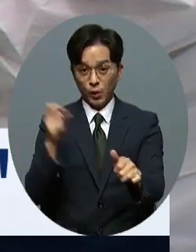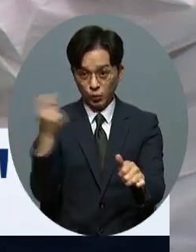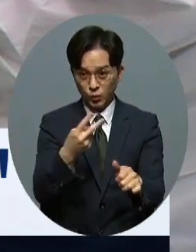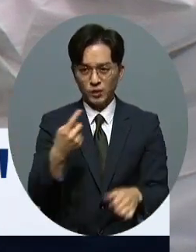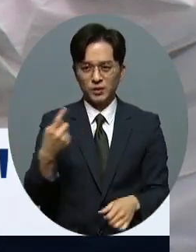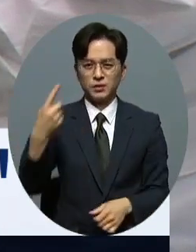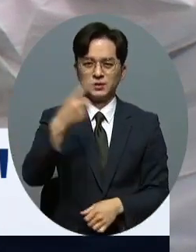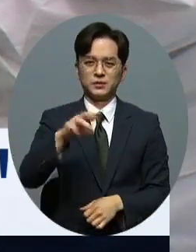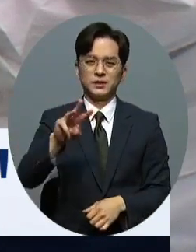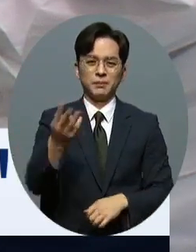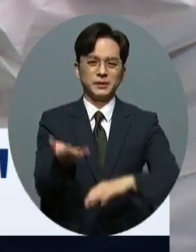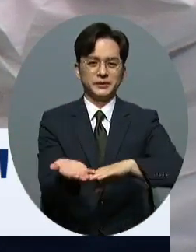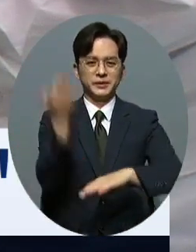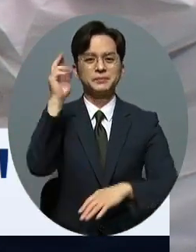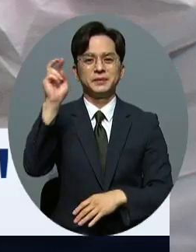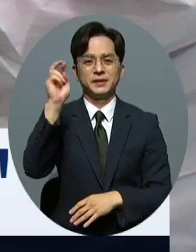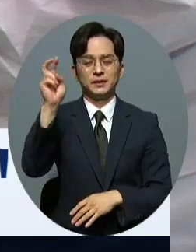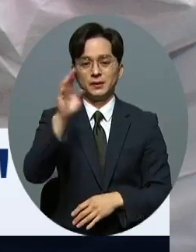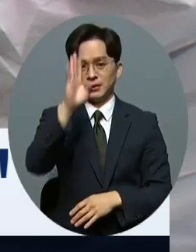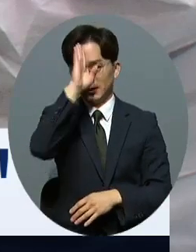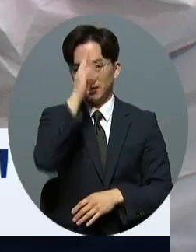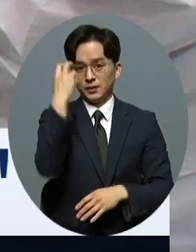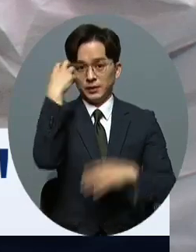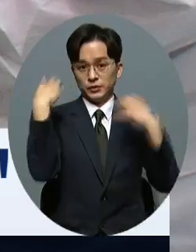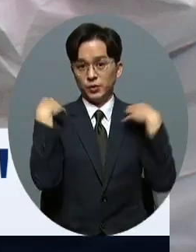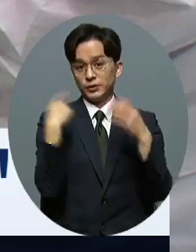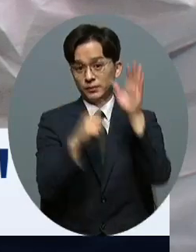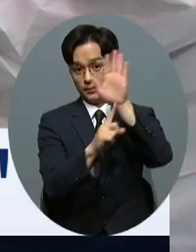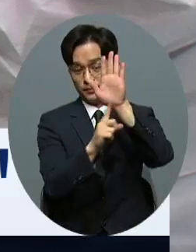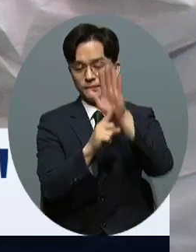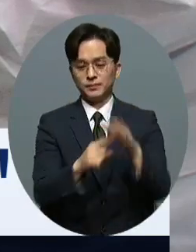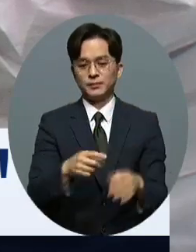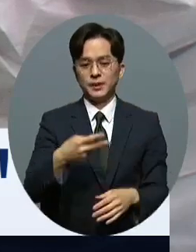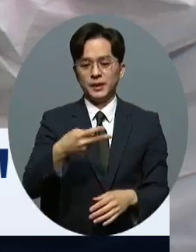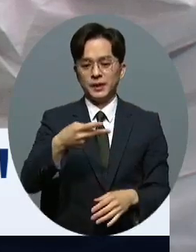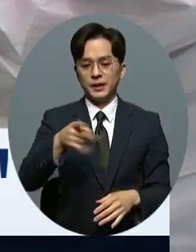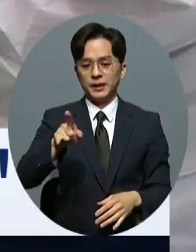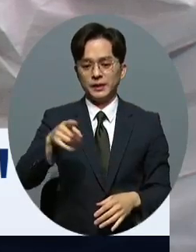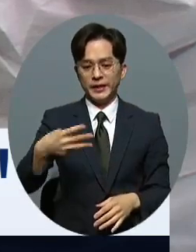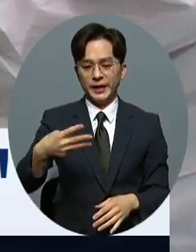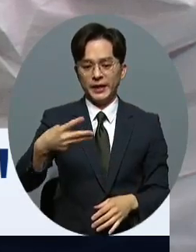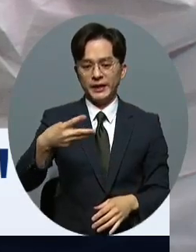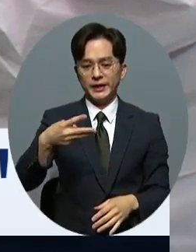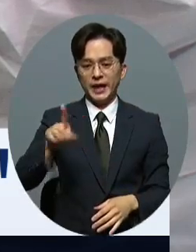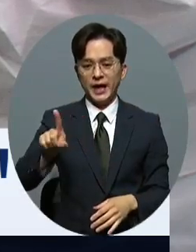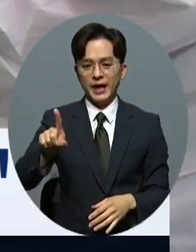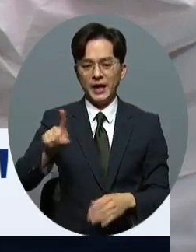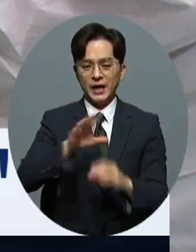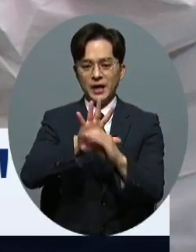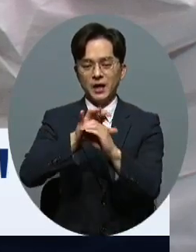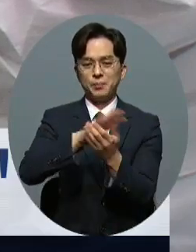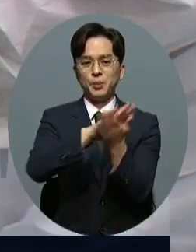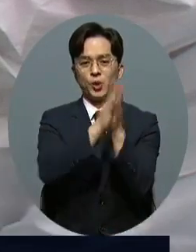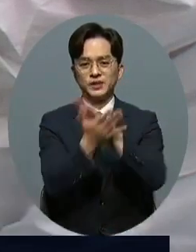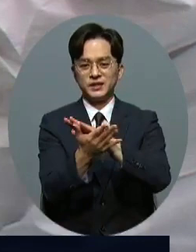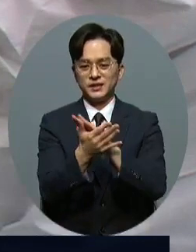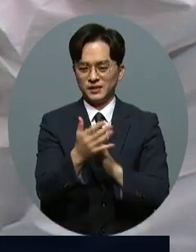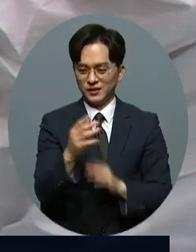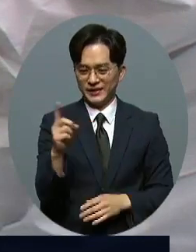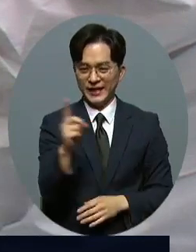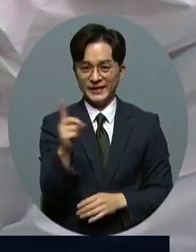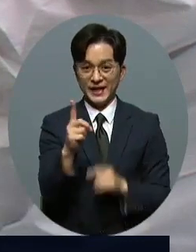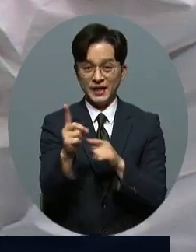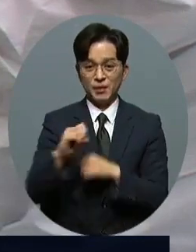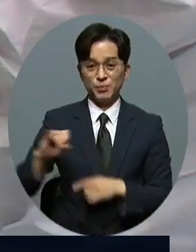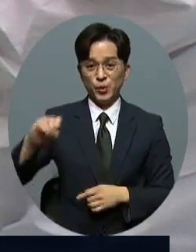나올 것으로 보입니다. 방역당국은 델타 변이가 이미 국내에서 우세종이 됐다고 설명하고 있습니다. 이상배 기자의